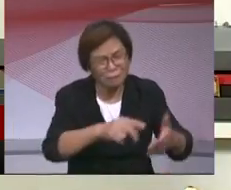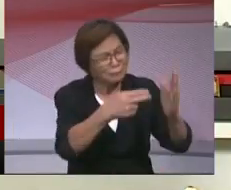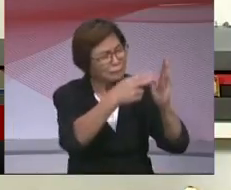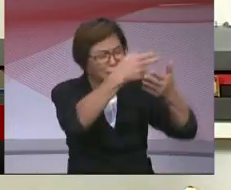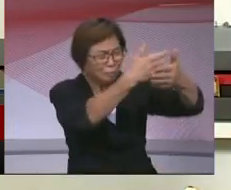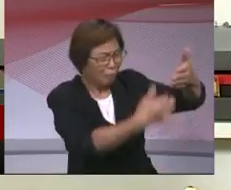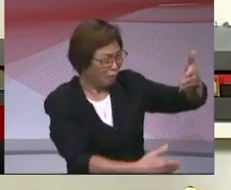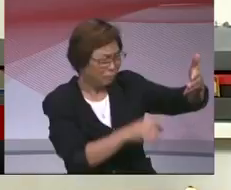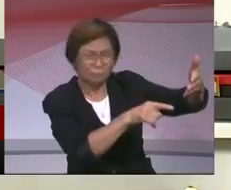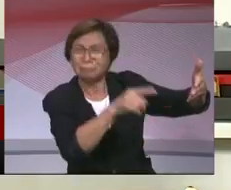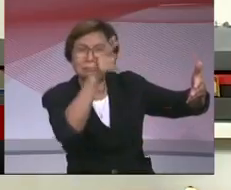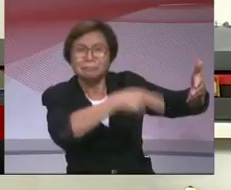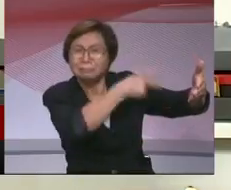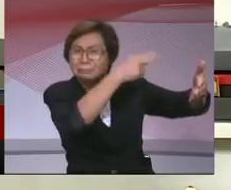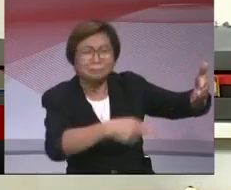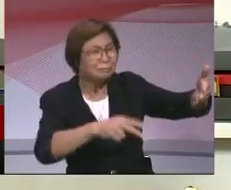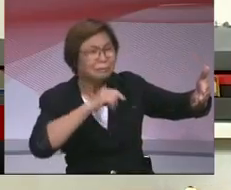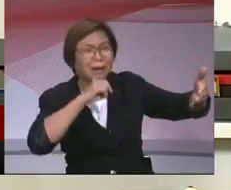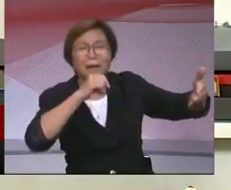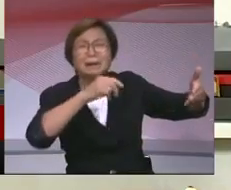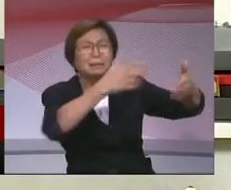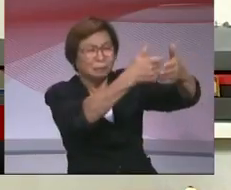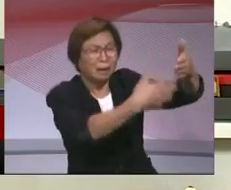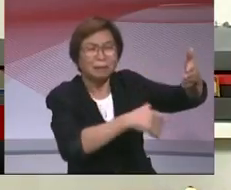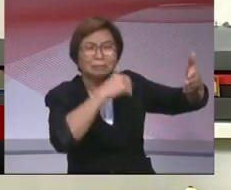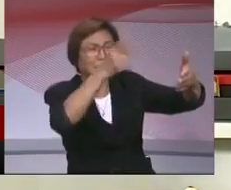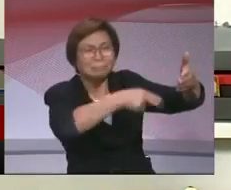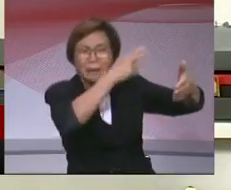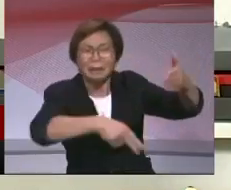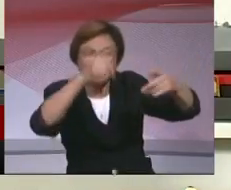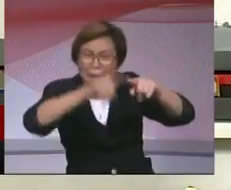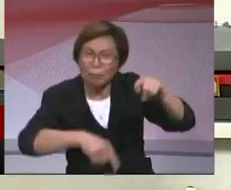termasuk di dalam senarai terlarang, mana tidak langsung boleh buka.